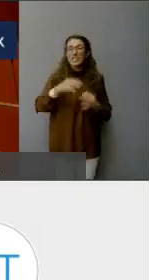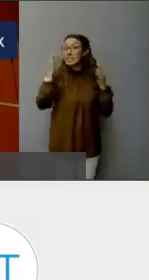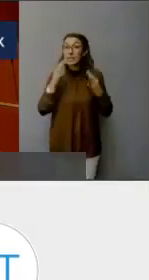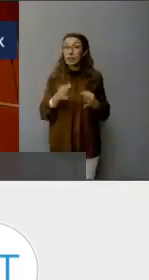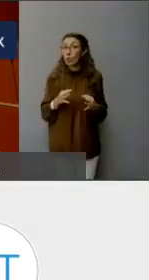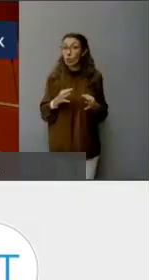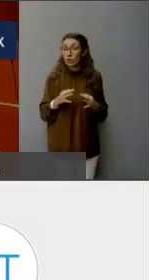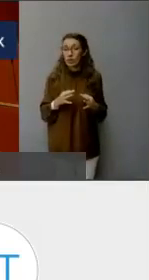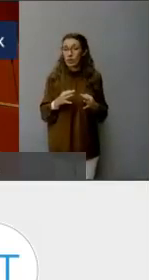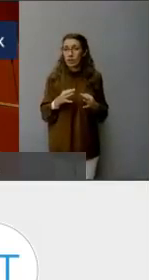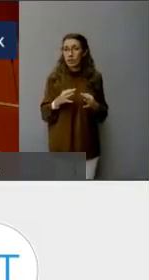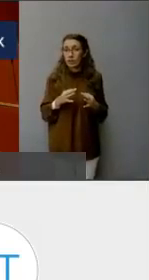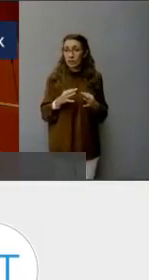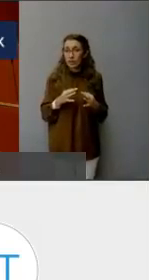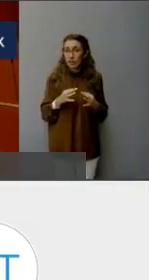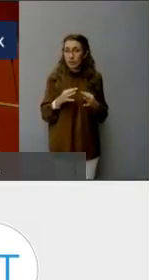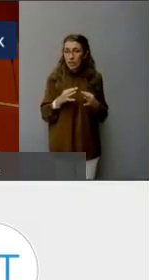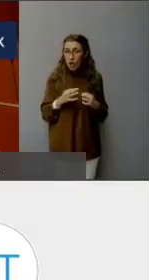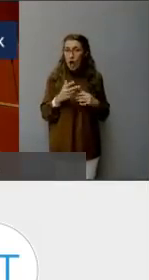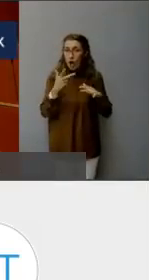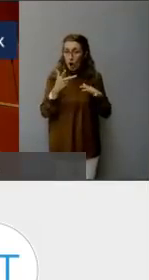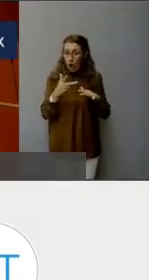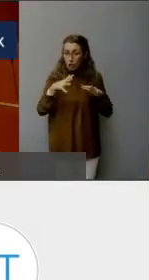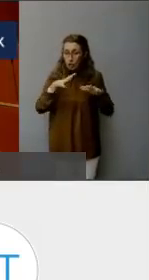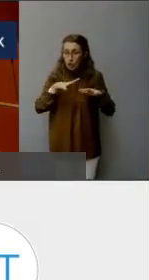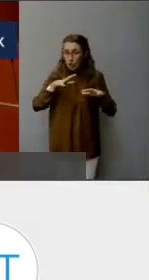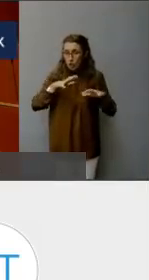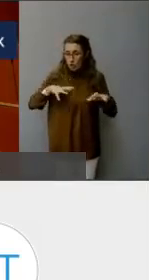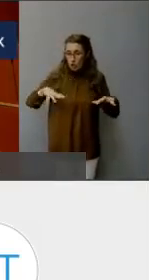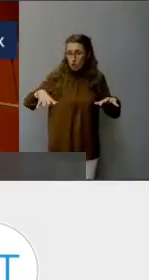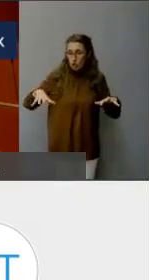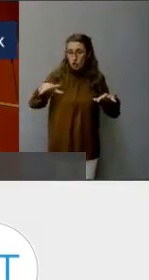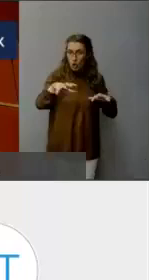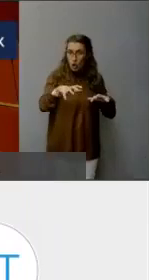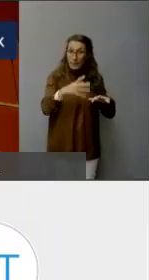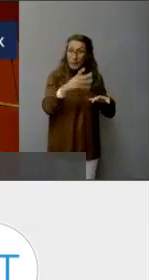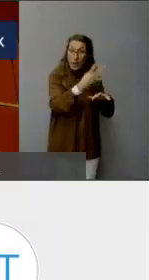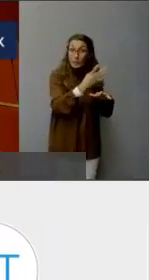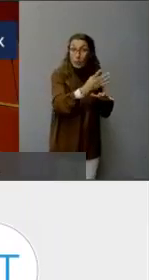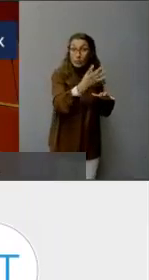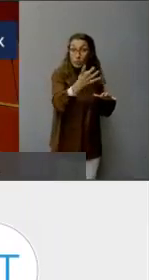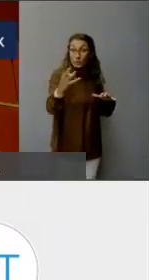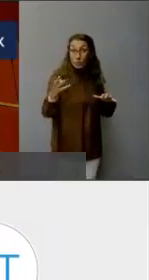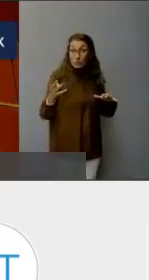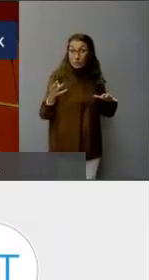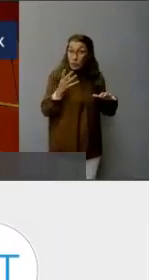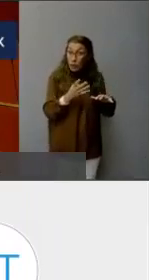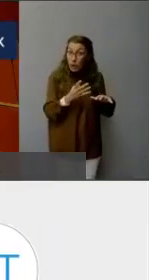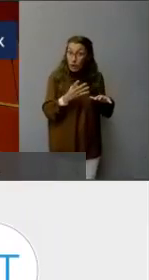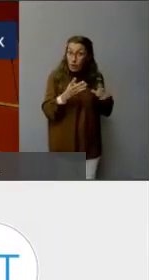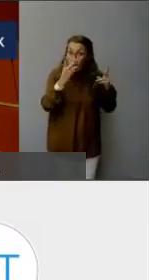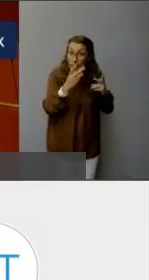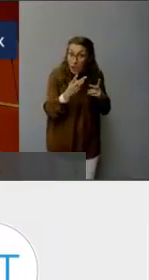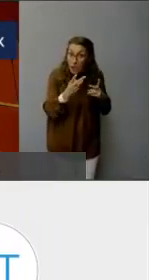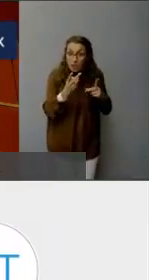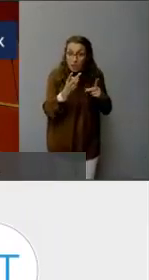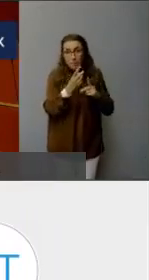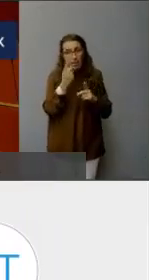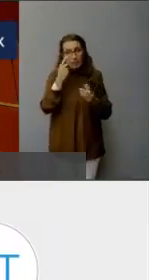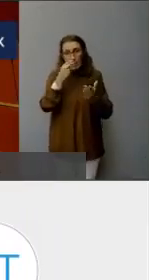sicuri che nelle otto zone ci vadano quattro villette attualmente esce se non viene approvato un emendamento numero